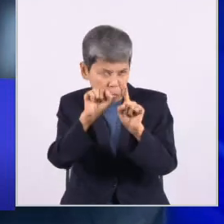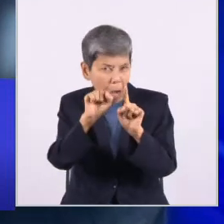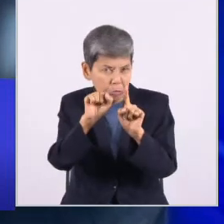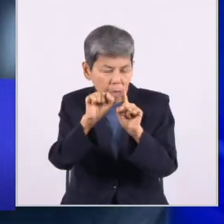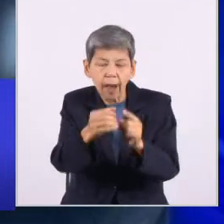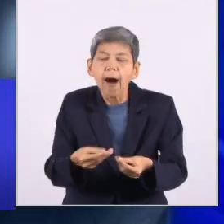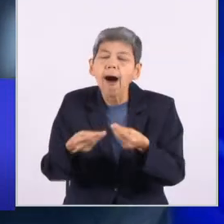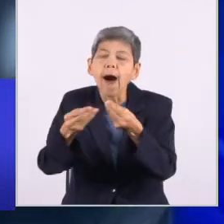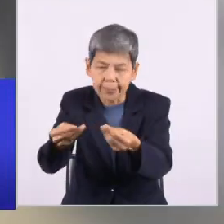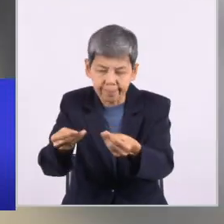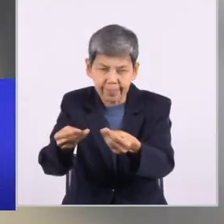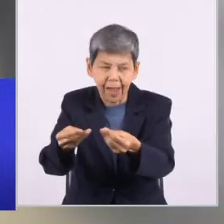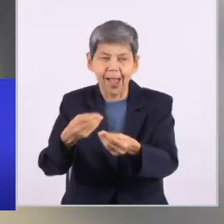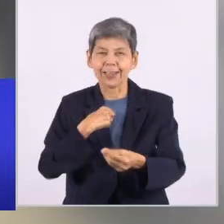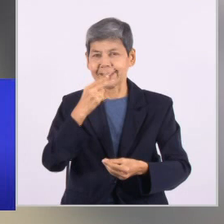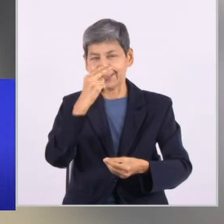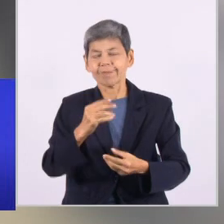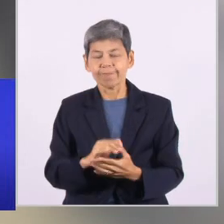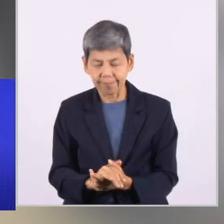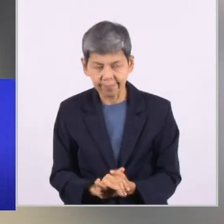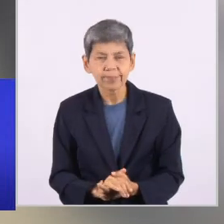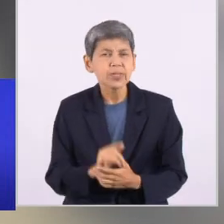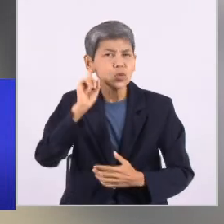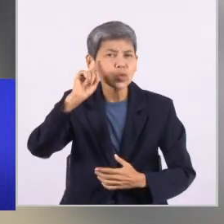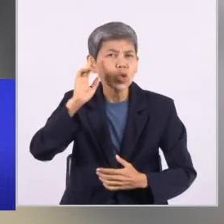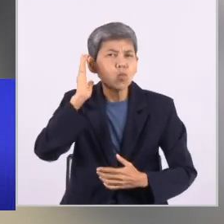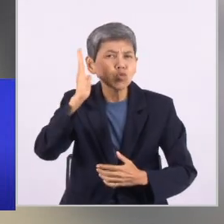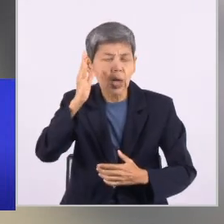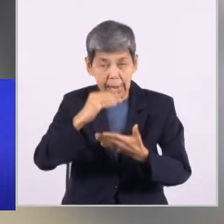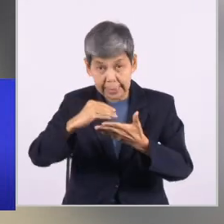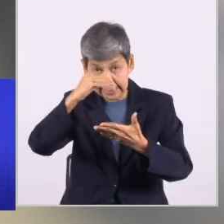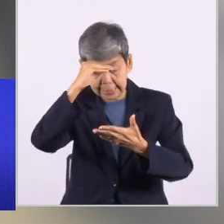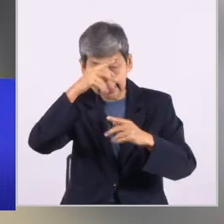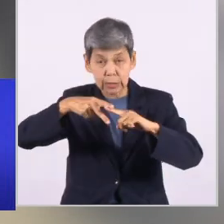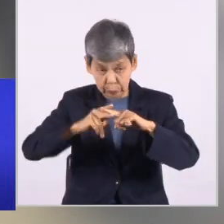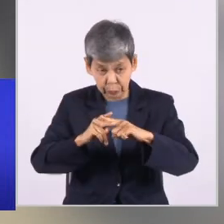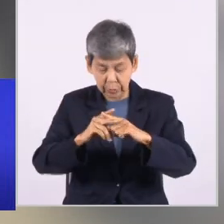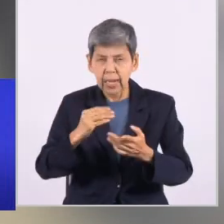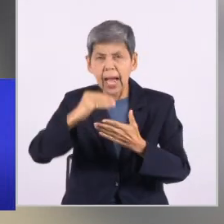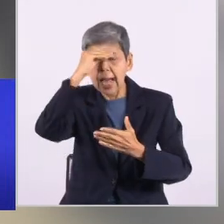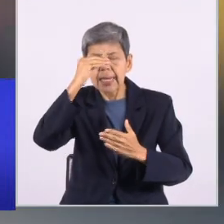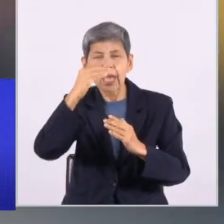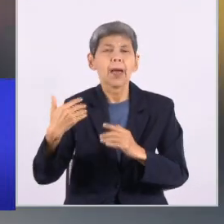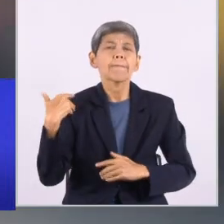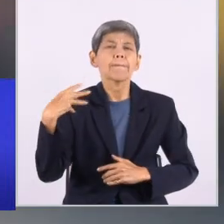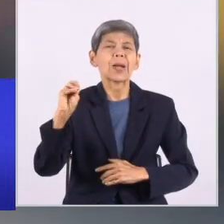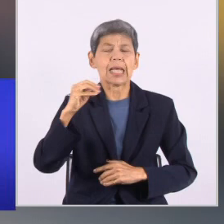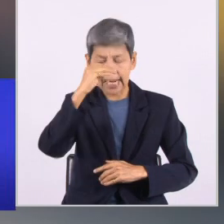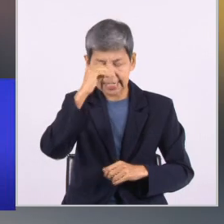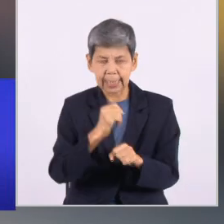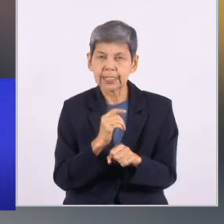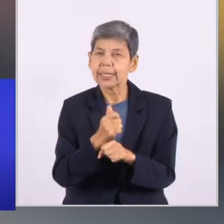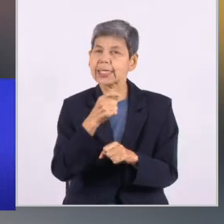บาทส่งคืนให้กับเจ้าของเลยได้เห็นภาพนี้น้องนักศึกษาวิทยาลัยเทคนิคมีนบุรีคนนึงที่เป็นคนที่อยู่ในเหตุการณ์นะคะชื่อว่า